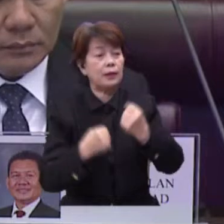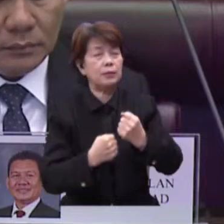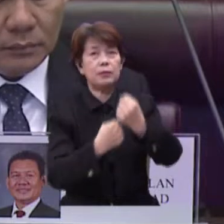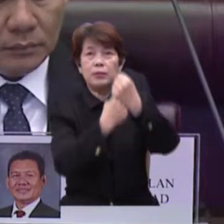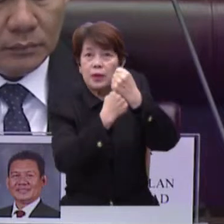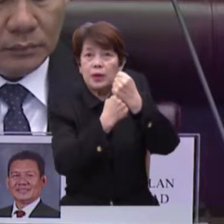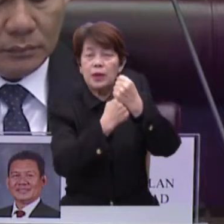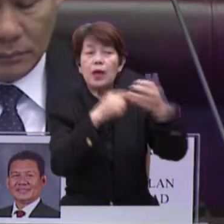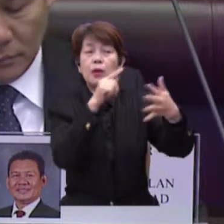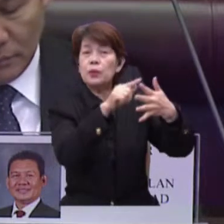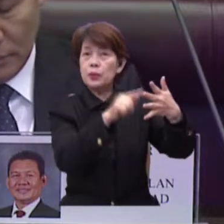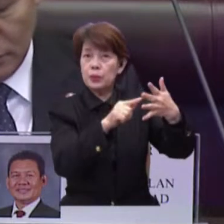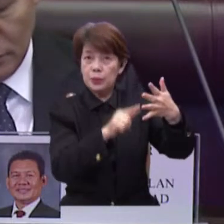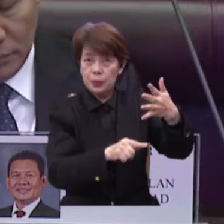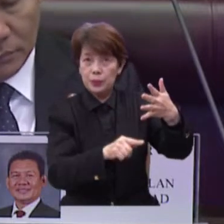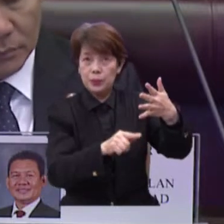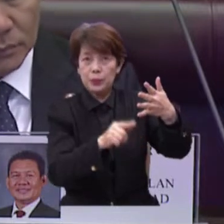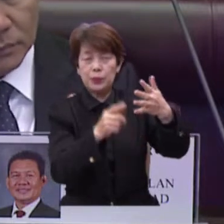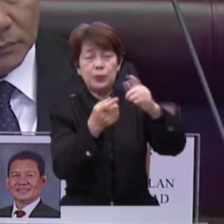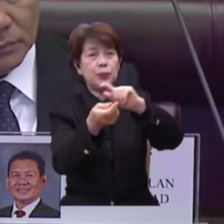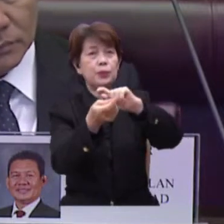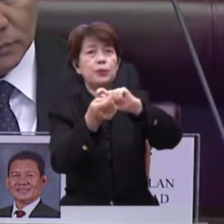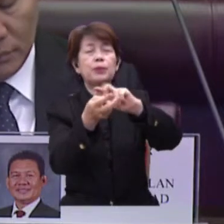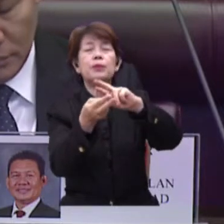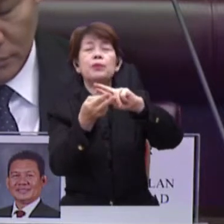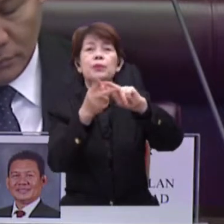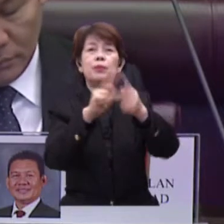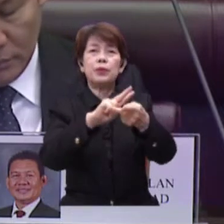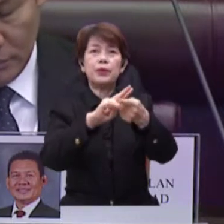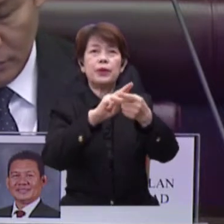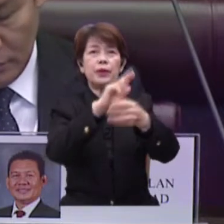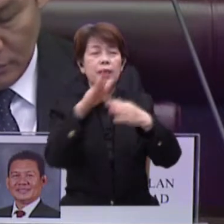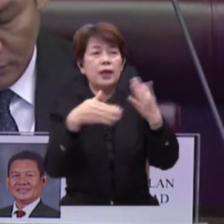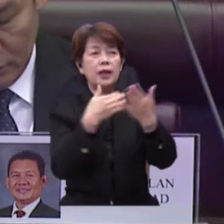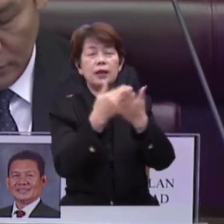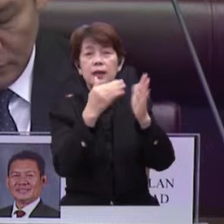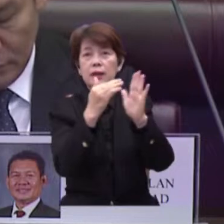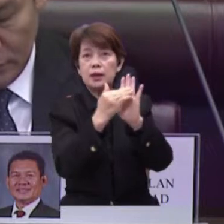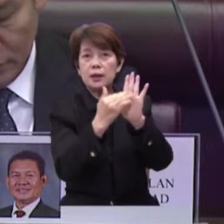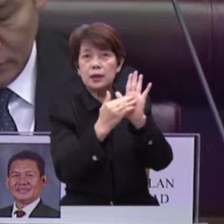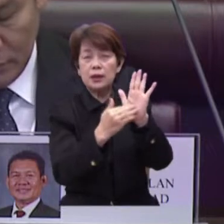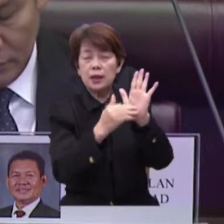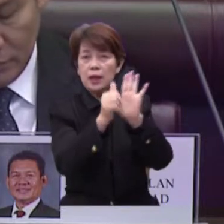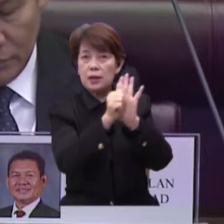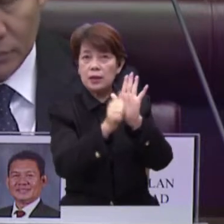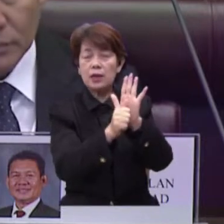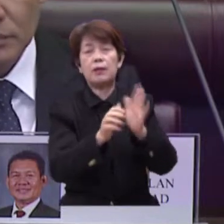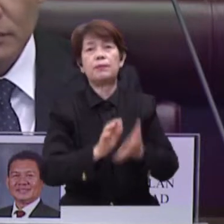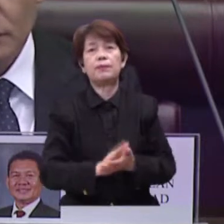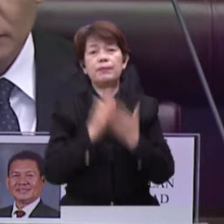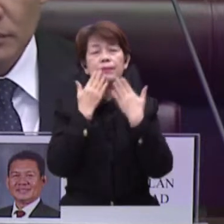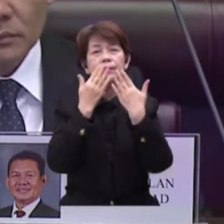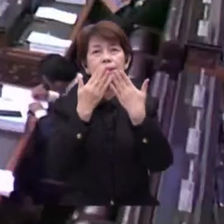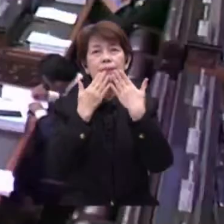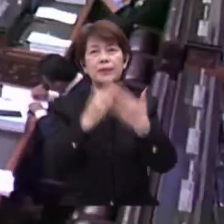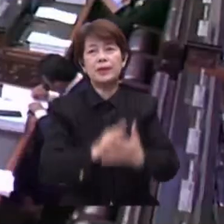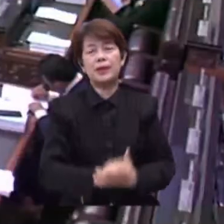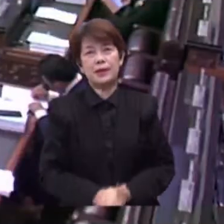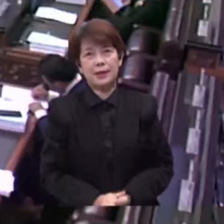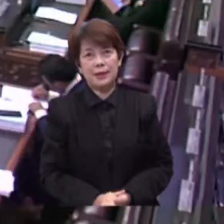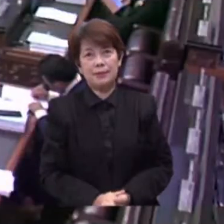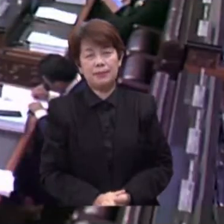usul Untuk memindahkan non ke siksaan Sumana yang dibentangkan pada hari ini sekian terima kasih